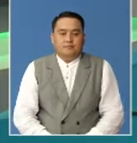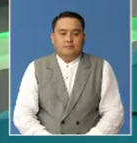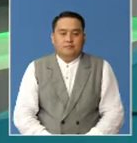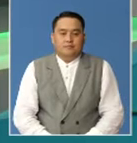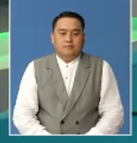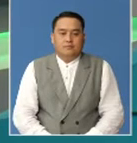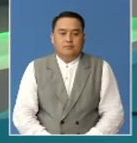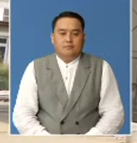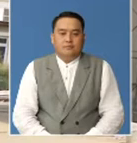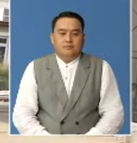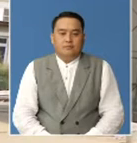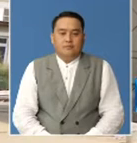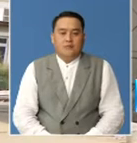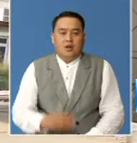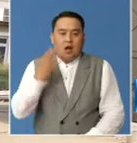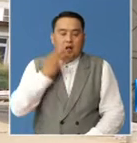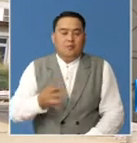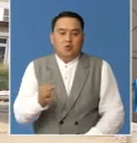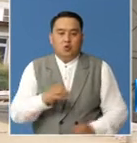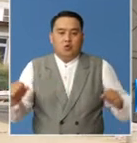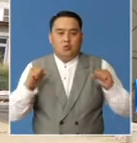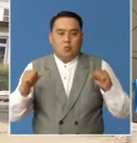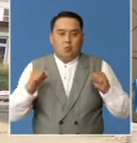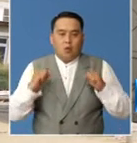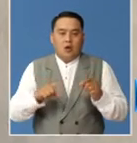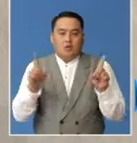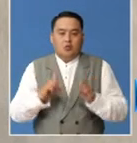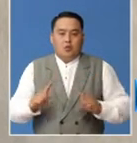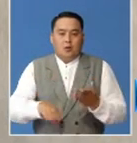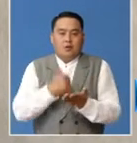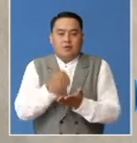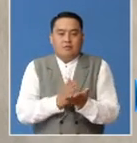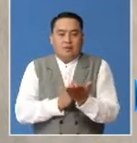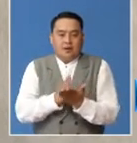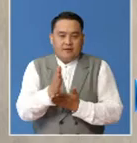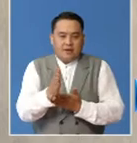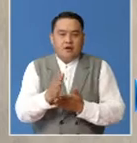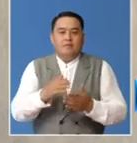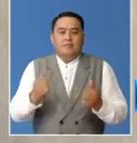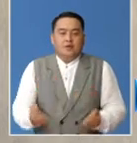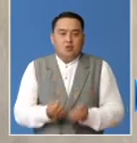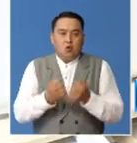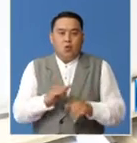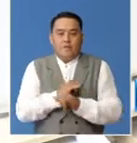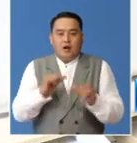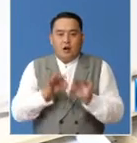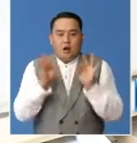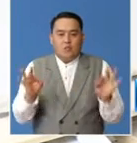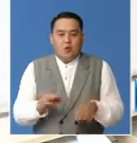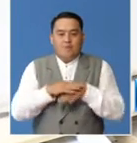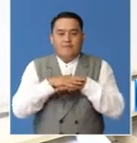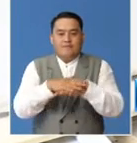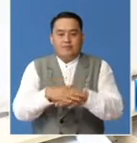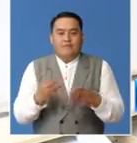Штогрина. В Алматинской области спорт и физкультура в особом приоритете. В этой сфере из года в год увеличивается объем